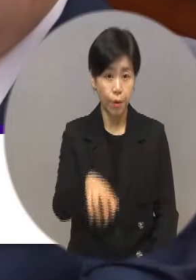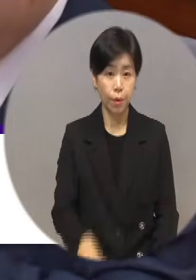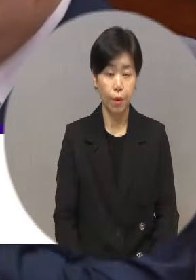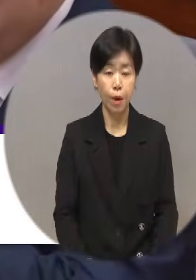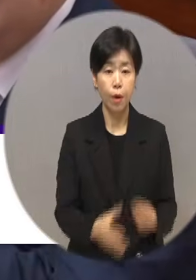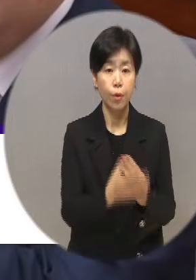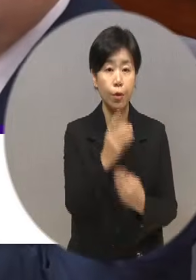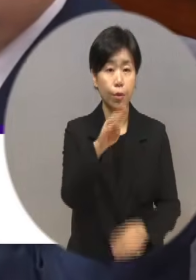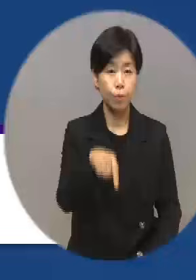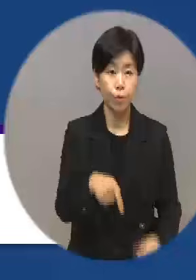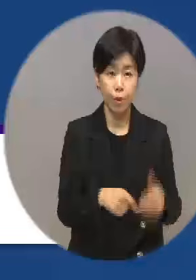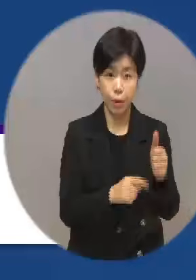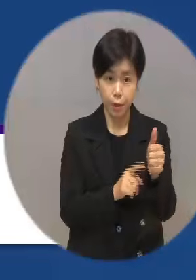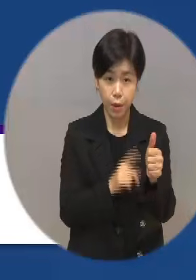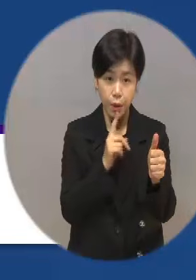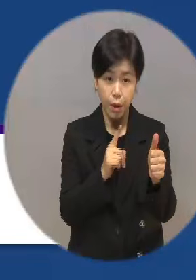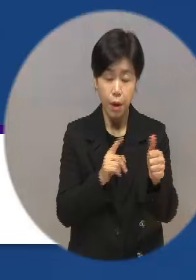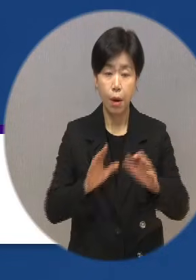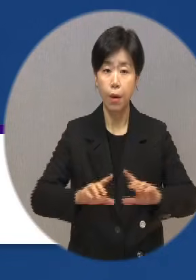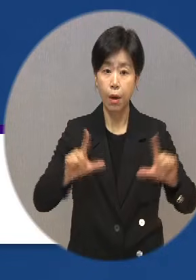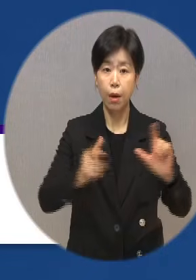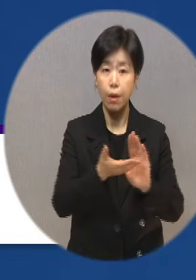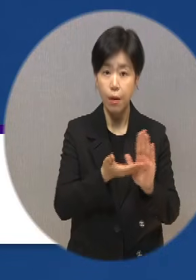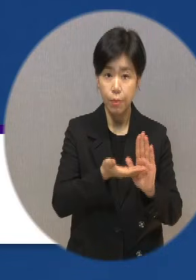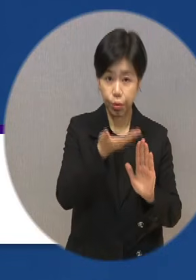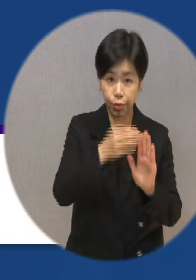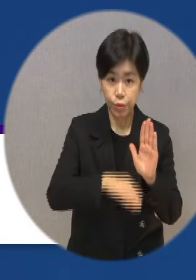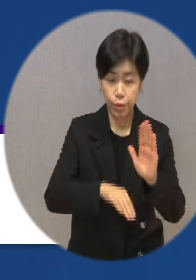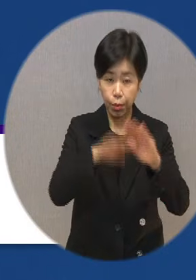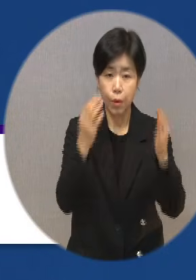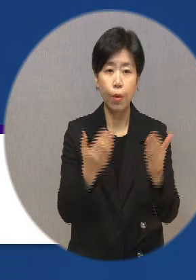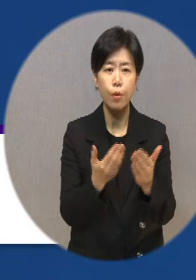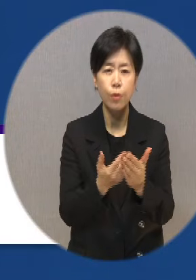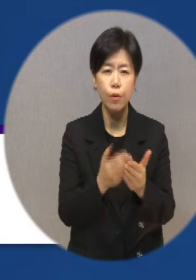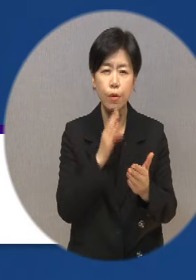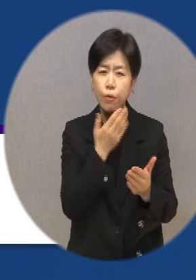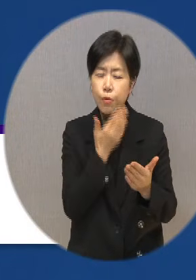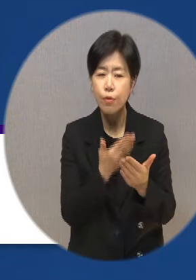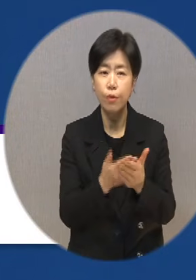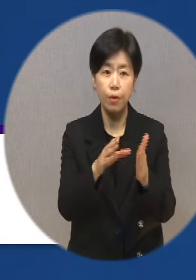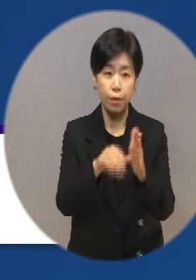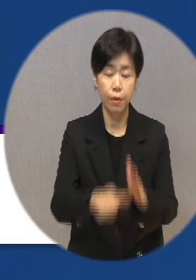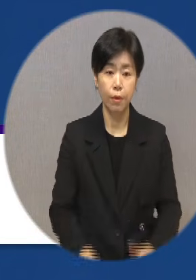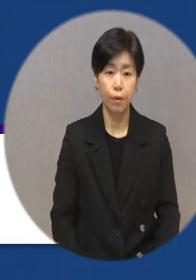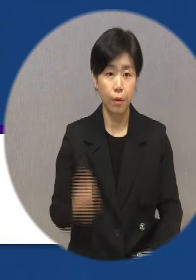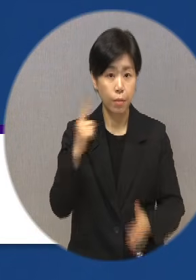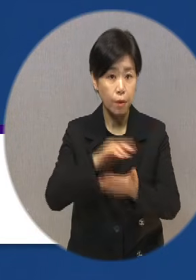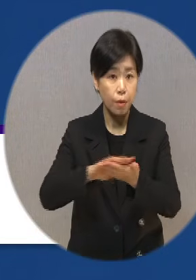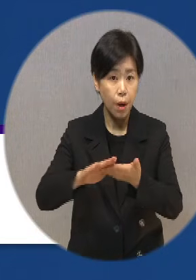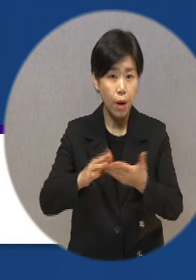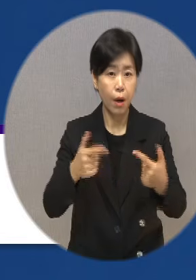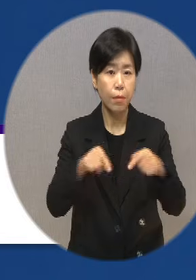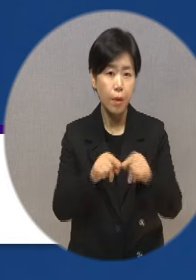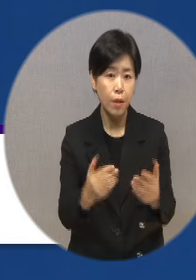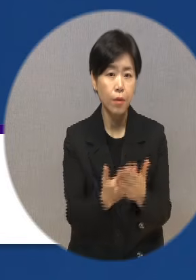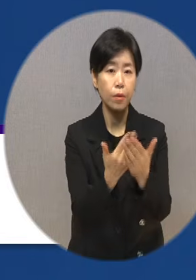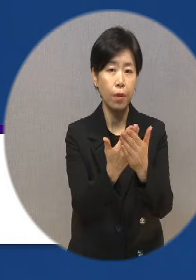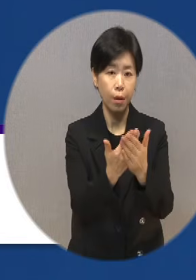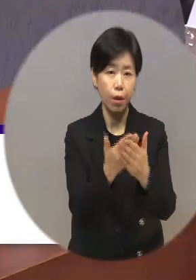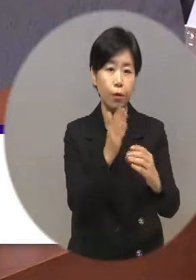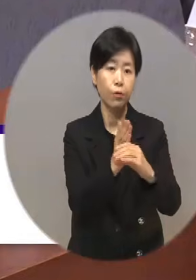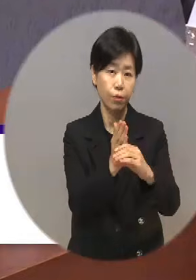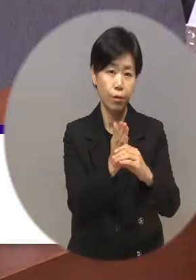정동영 통일부 장관은 올해 남과 북 모두에게 관건적 시기라며 평화와 공동성장을 중심에